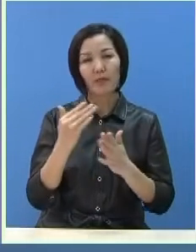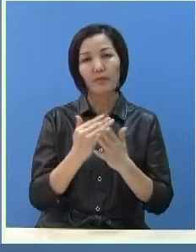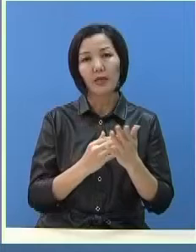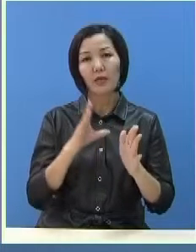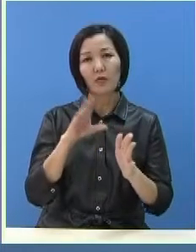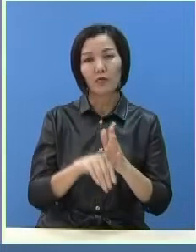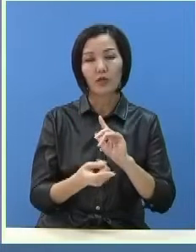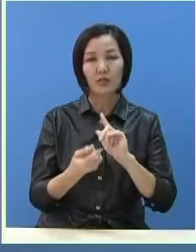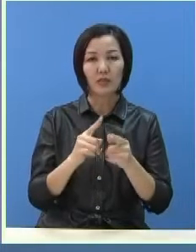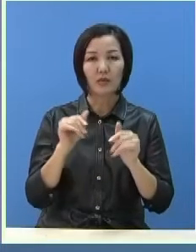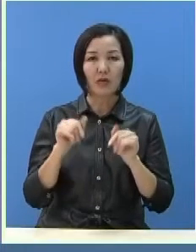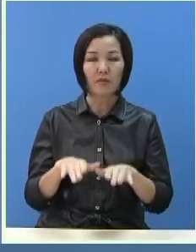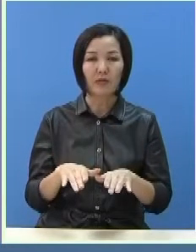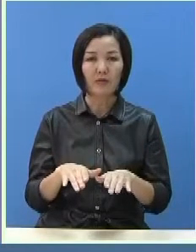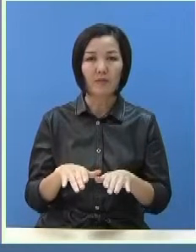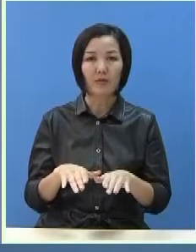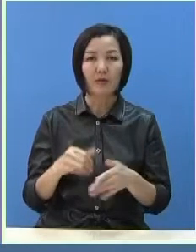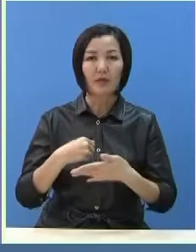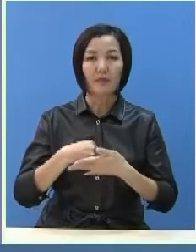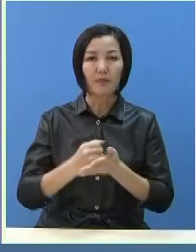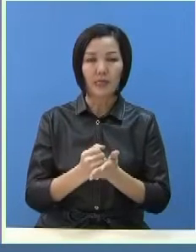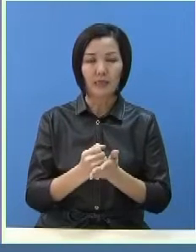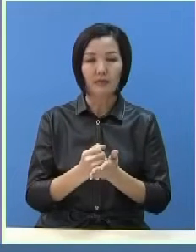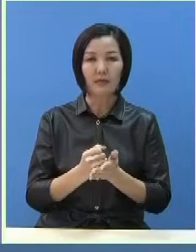енгізіп, қабылдап, президенттің қолымен бекітілді.